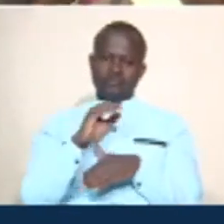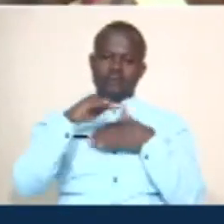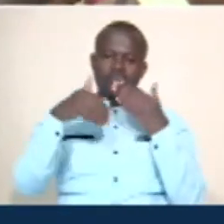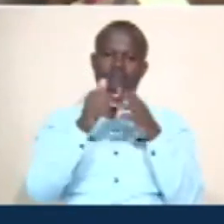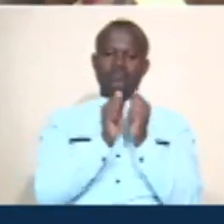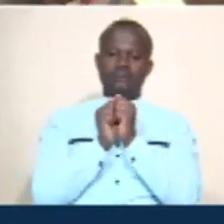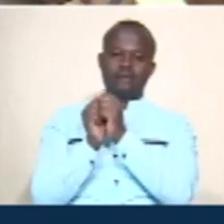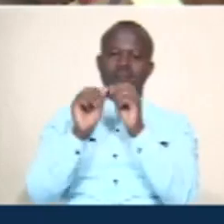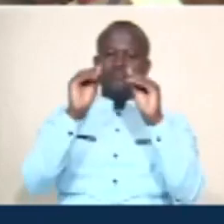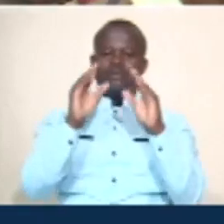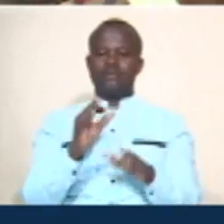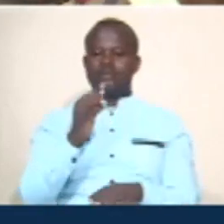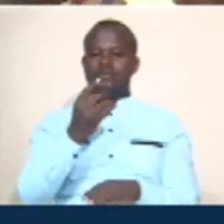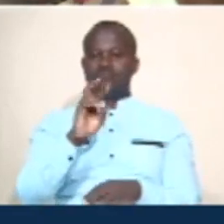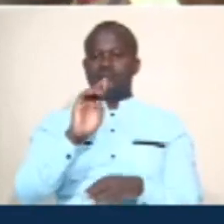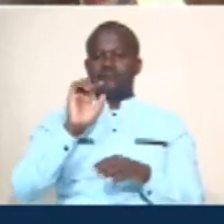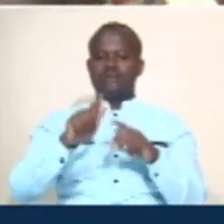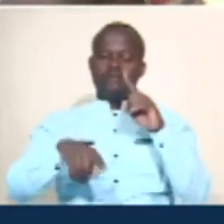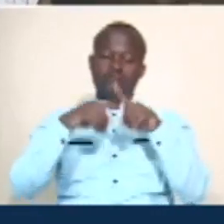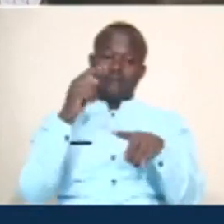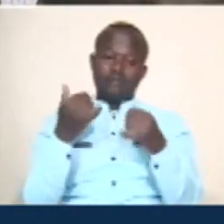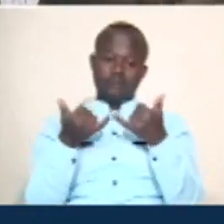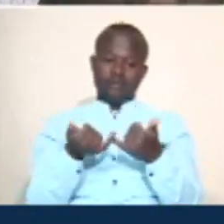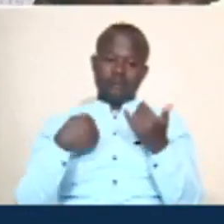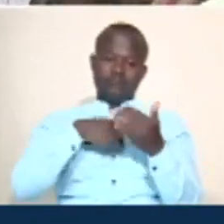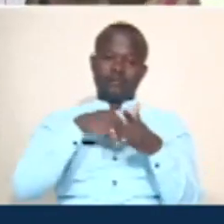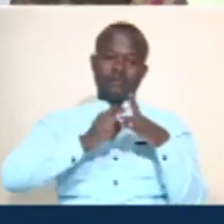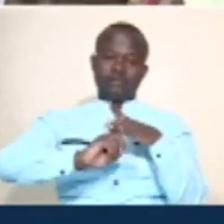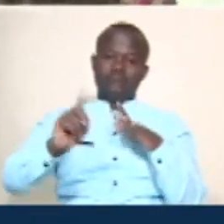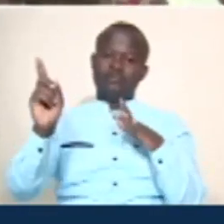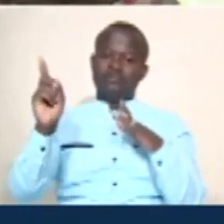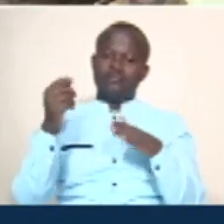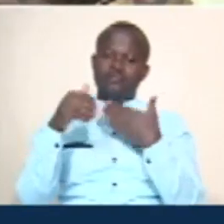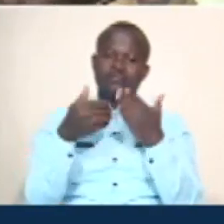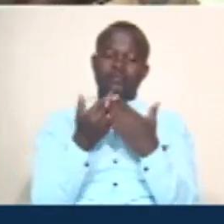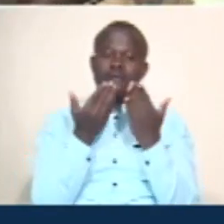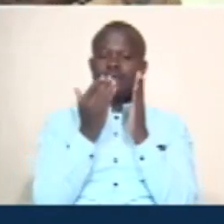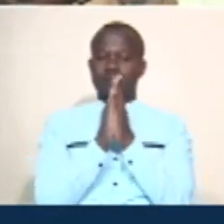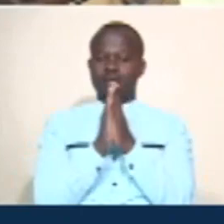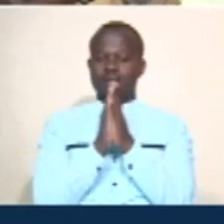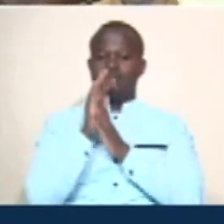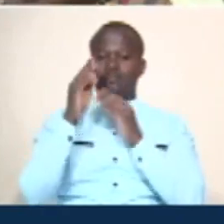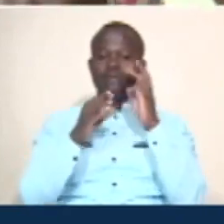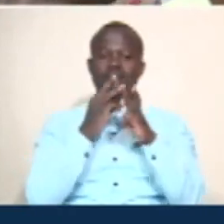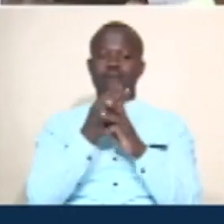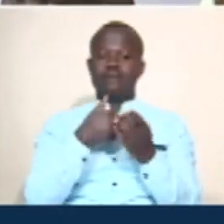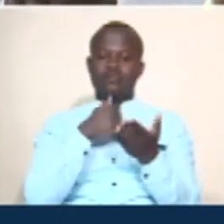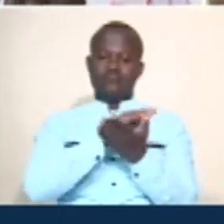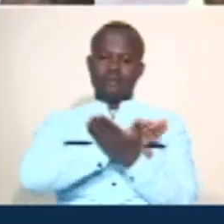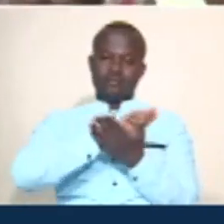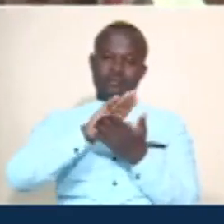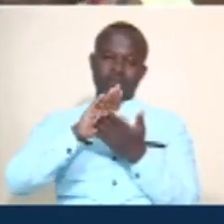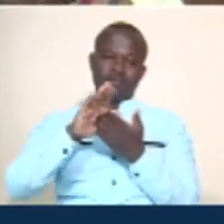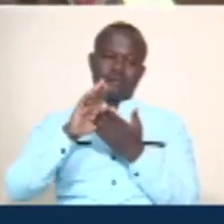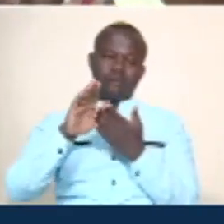yose yigishijwe na FDL kwica. None dore ubu turi impunzi tutakambisi ngo itugire imbabazi itugire